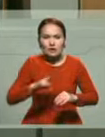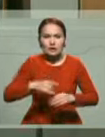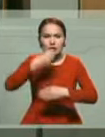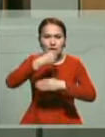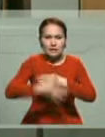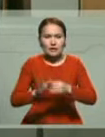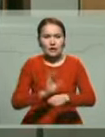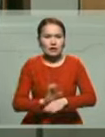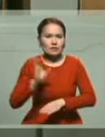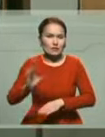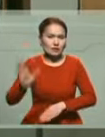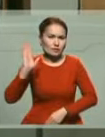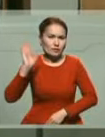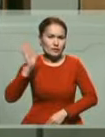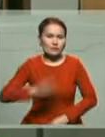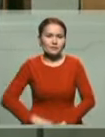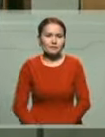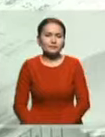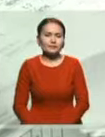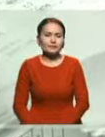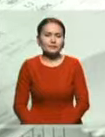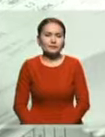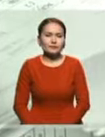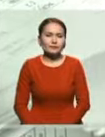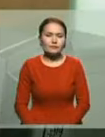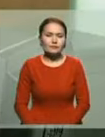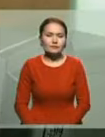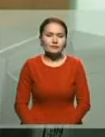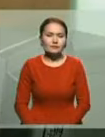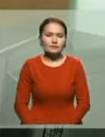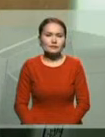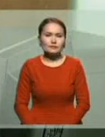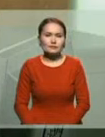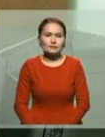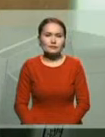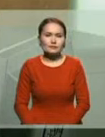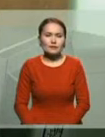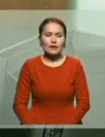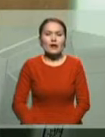штабқа жіберілетін болады.